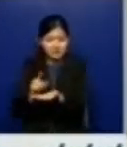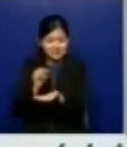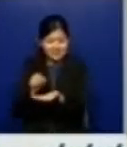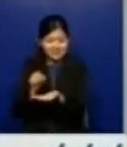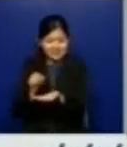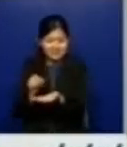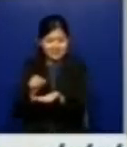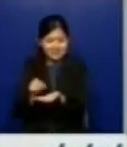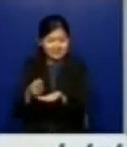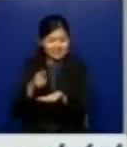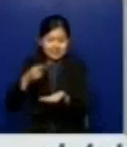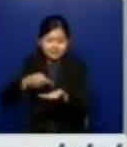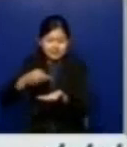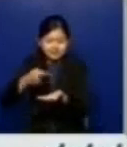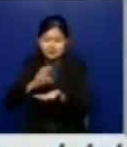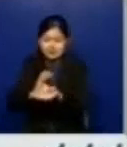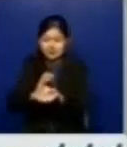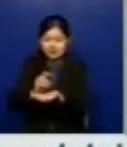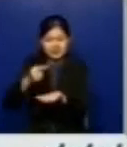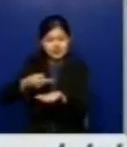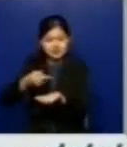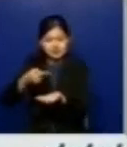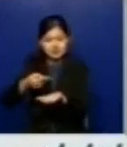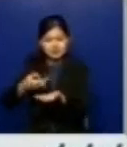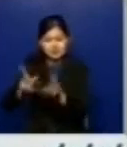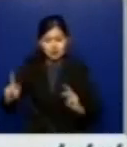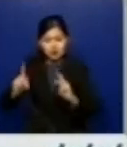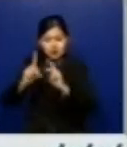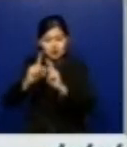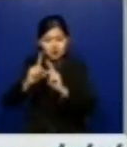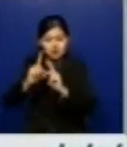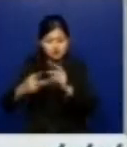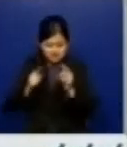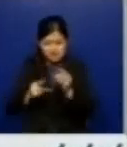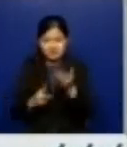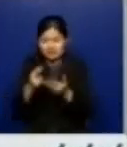ที่ซ้ำซ้อนกับงบของฟังก์ชันงบของกระทรวงตัดออกได้ทั้งหมดนะครับ